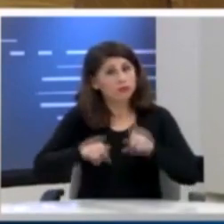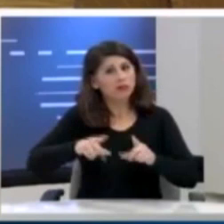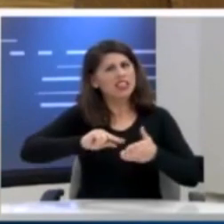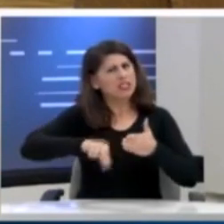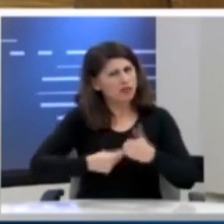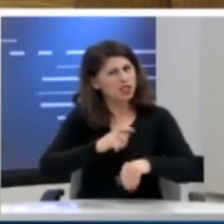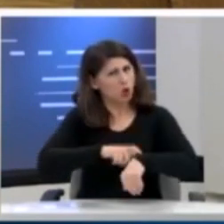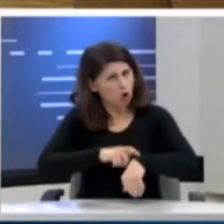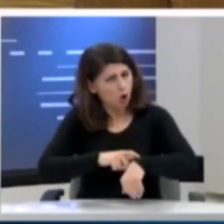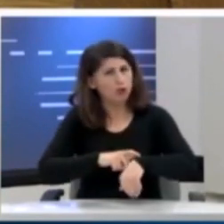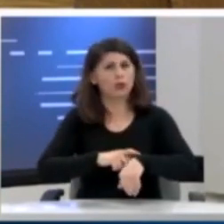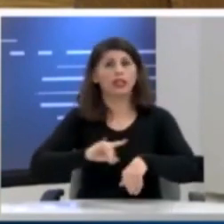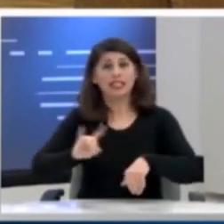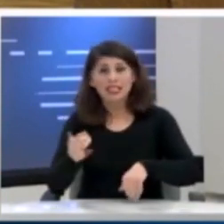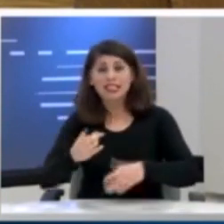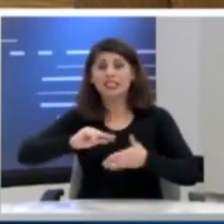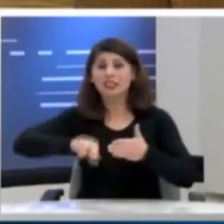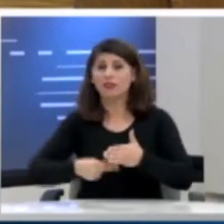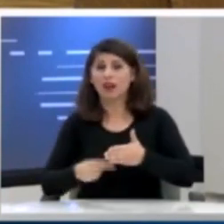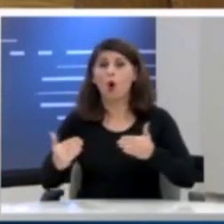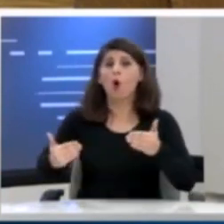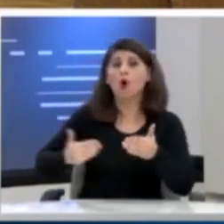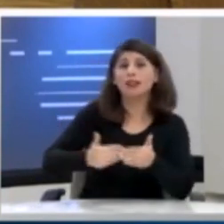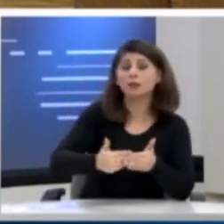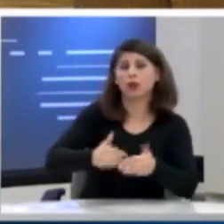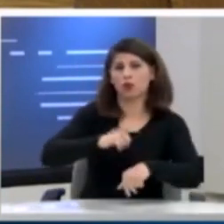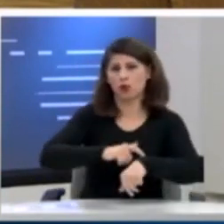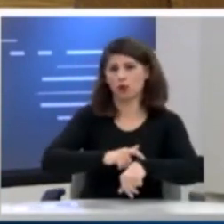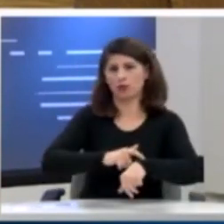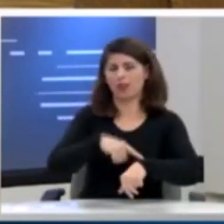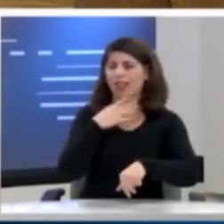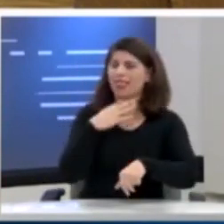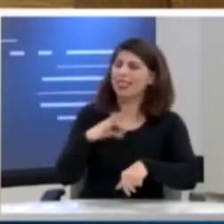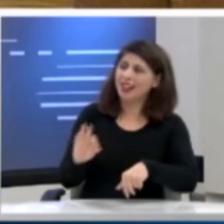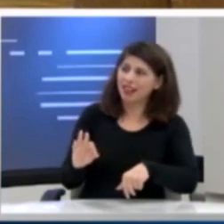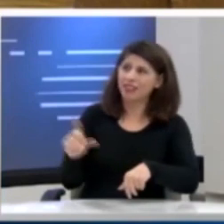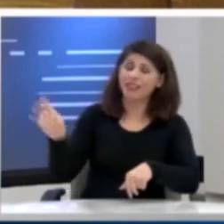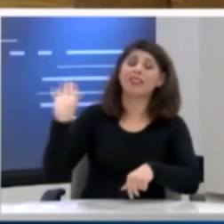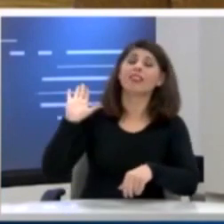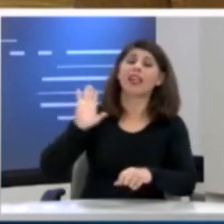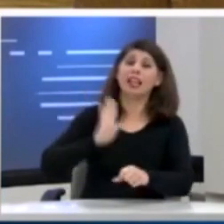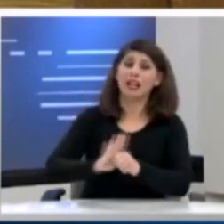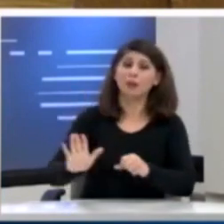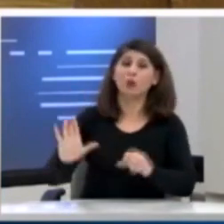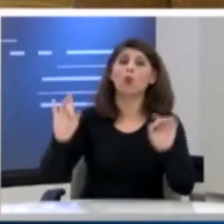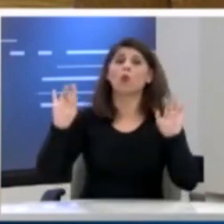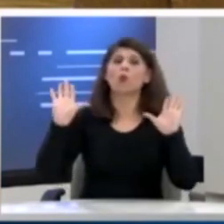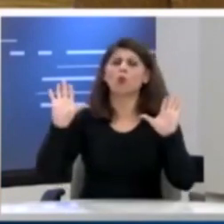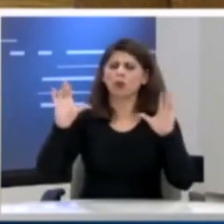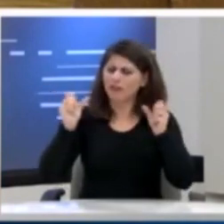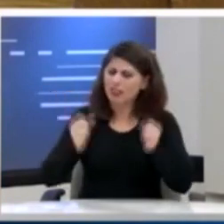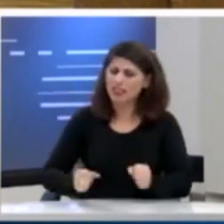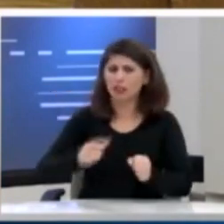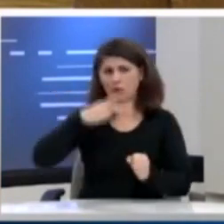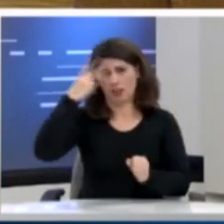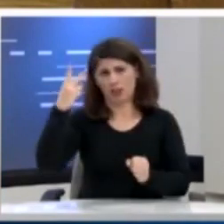με συμβάσεις χρόνου ή με συμβάσεις ορισμένου χρόνου? Δηλαδή, δεν καλύπτεται ούτε στοιχειοδός